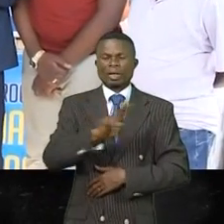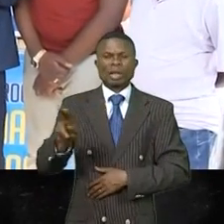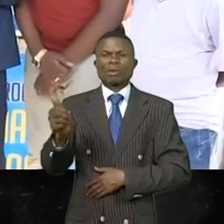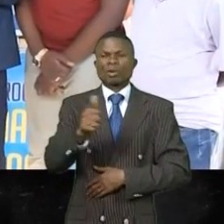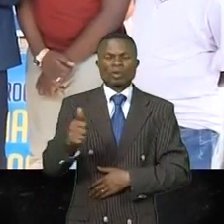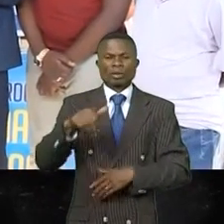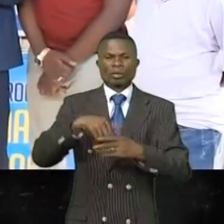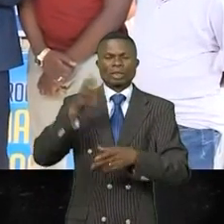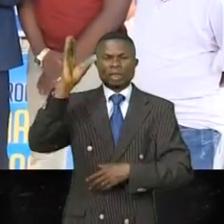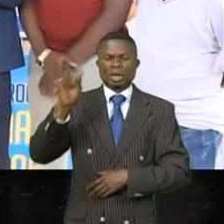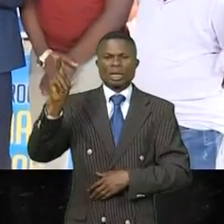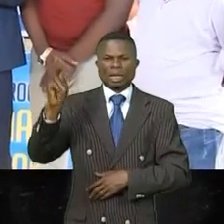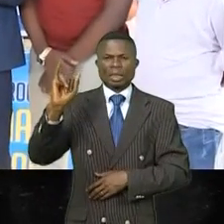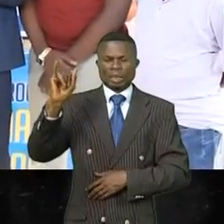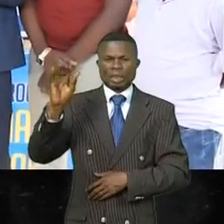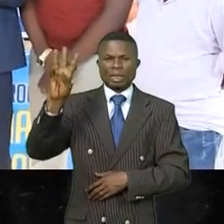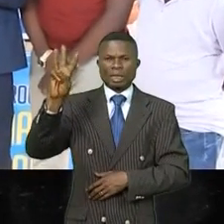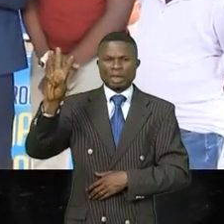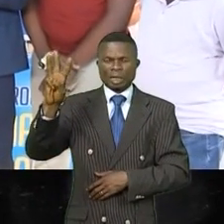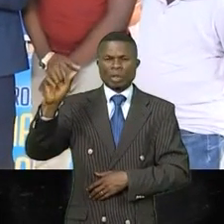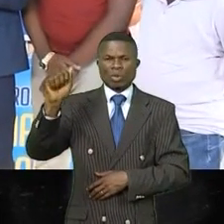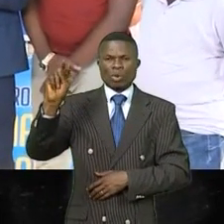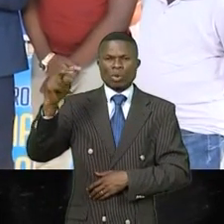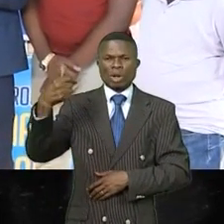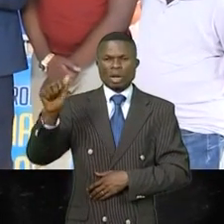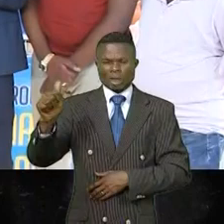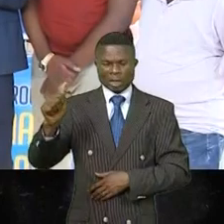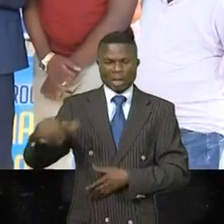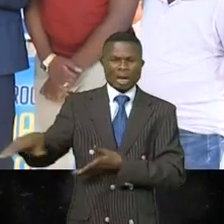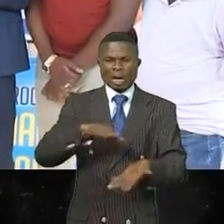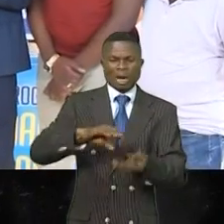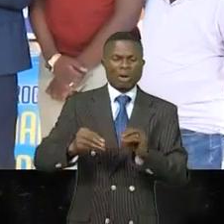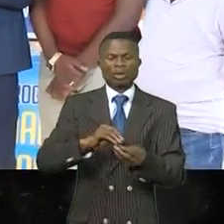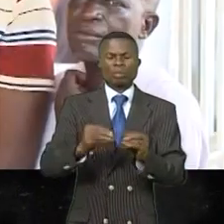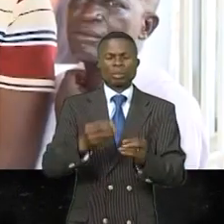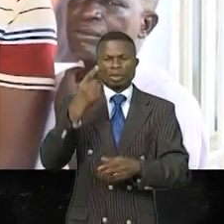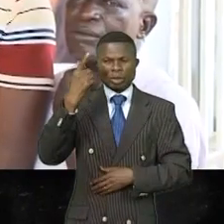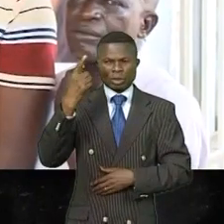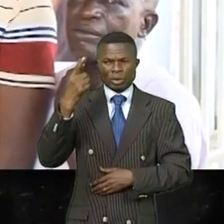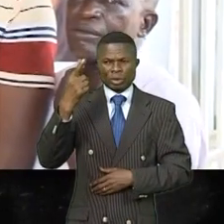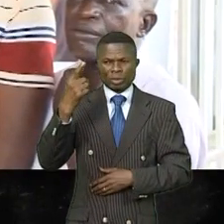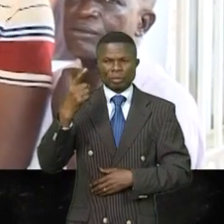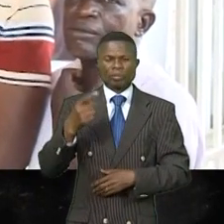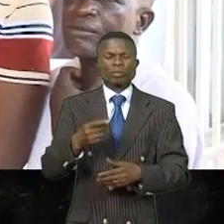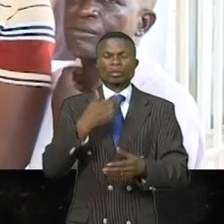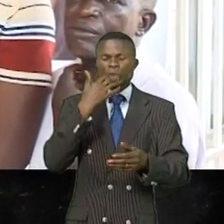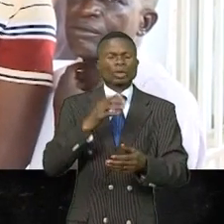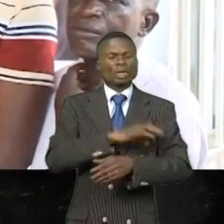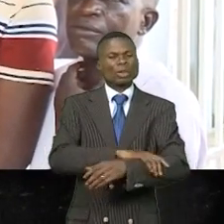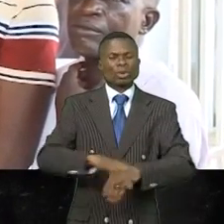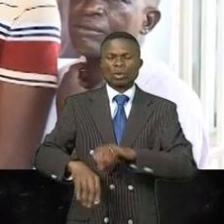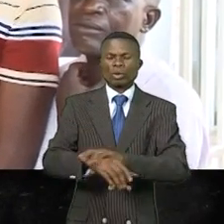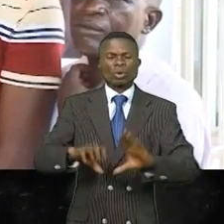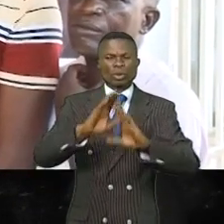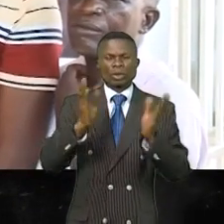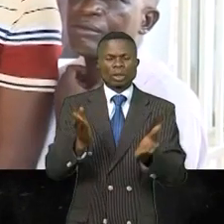au village Kiwawa dans le territoire de Massima Nimba sur la nationale numéro 1. Nous présentons nos sincères condoléances à toute